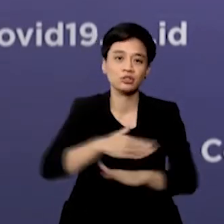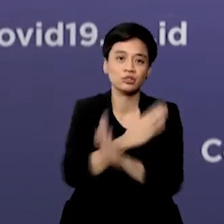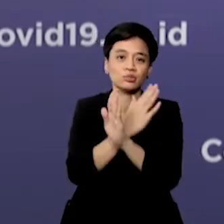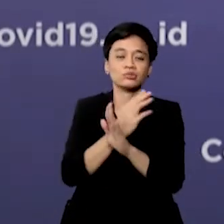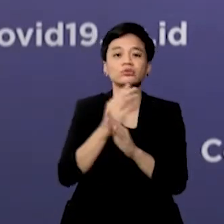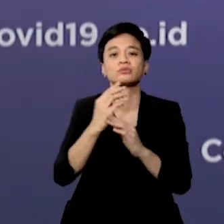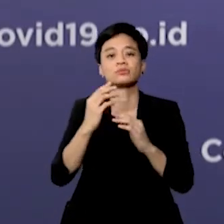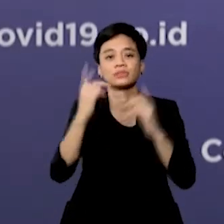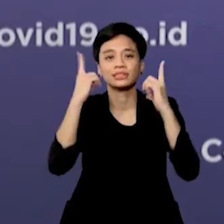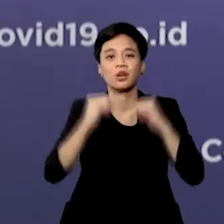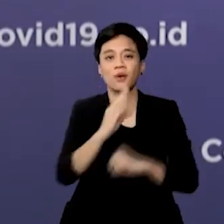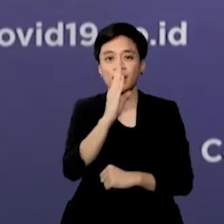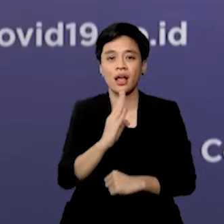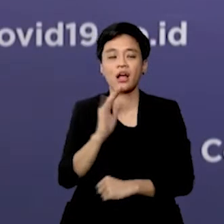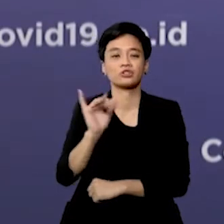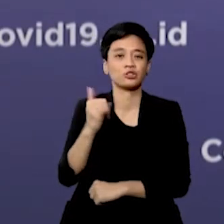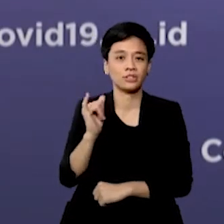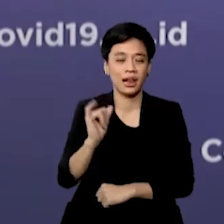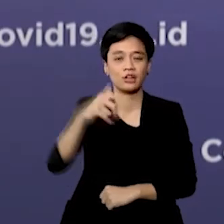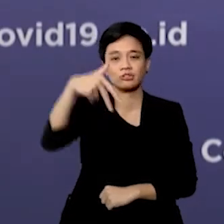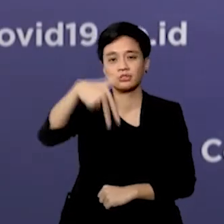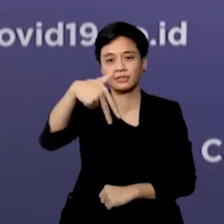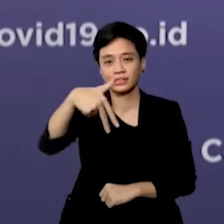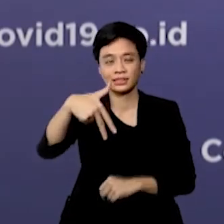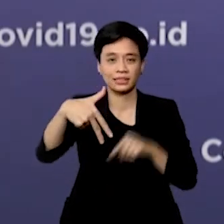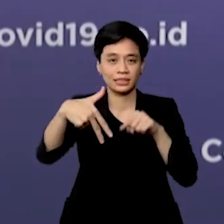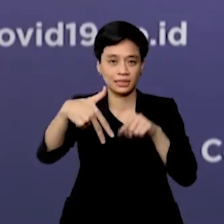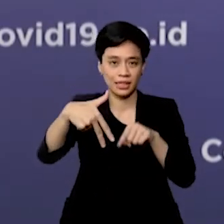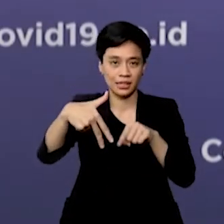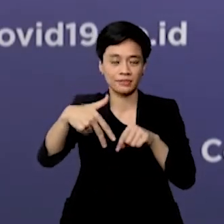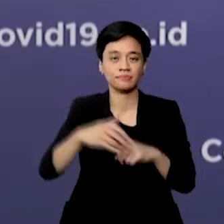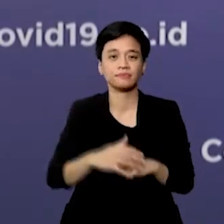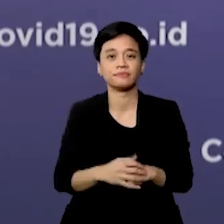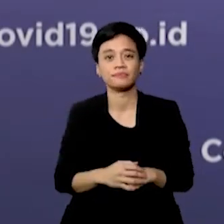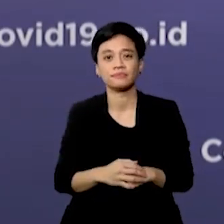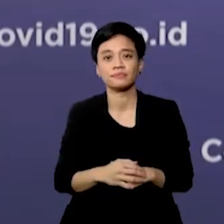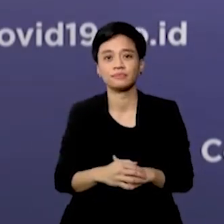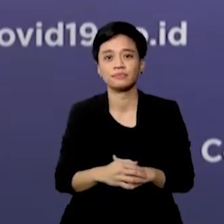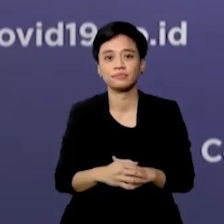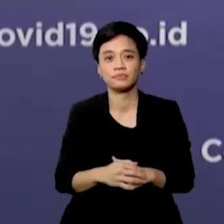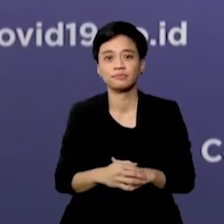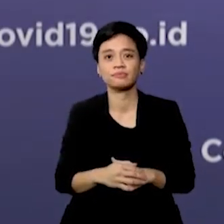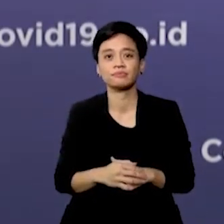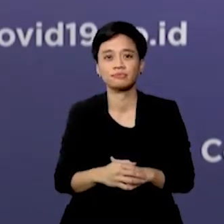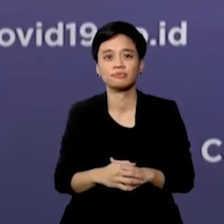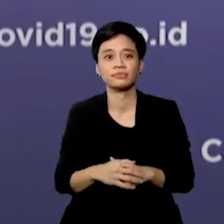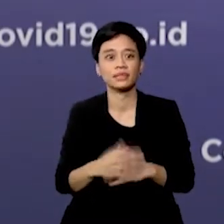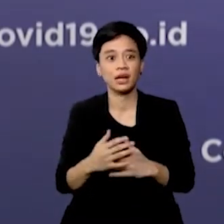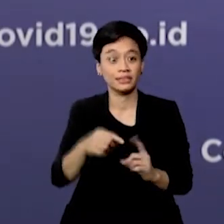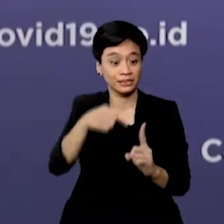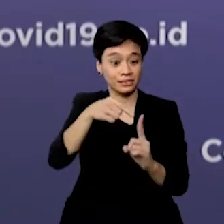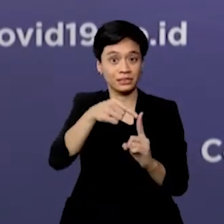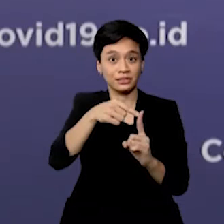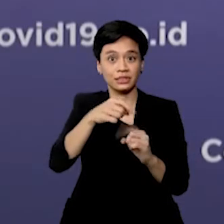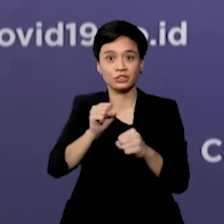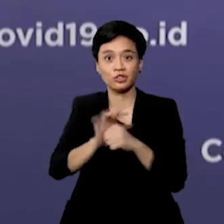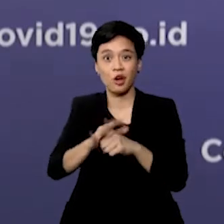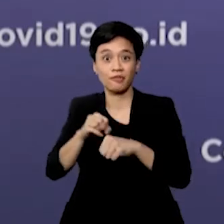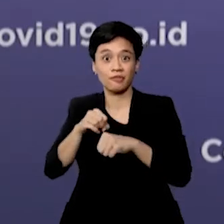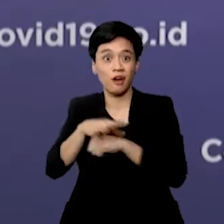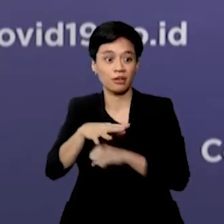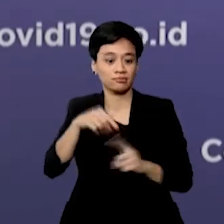Tengah, Yogyakarta, dan Sulawesi Selatan. Fenomena ini memungkinkan seseorang yang terinfeksi COVID-19